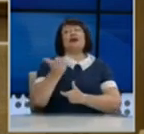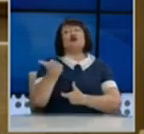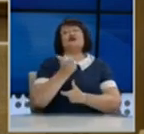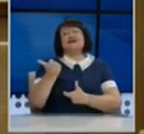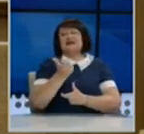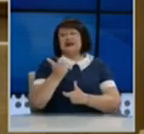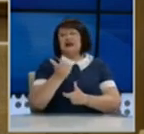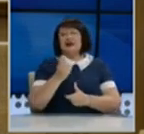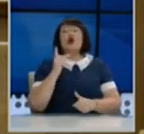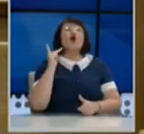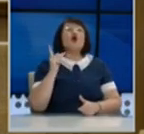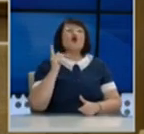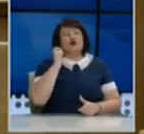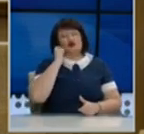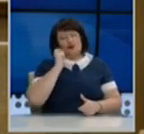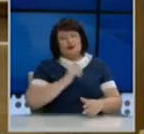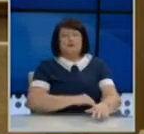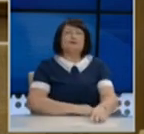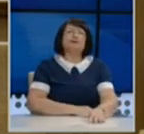ο κύριος Κολοκούρης.